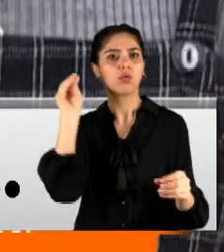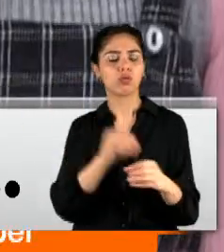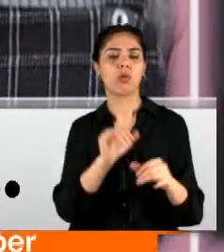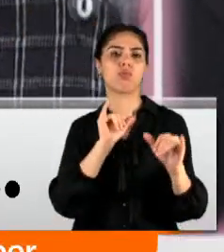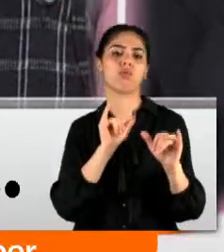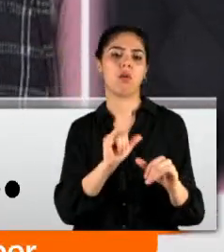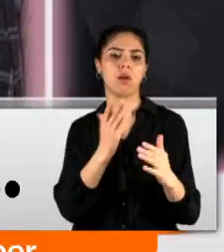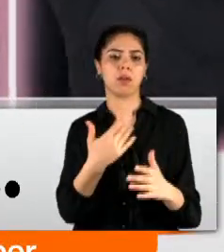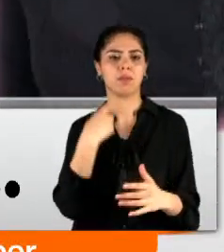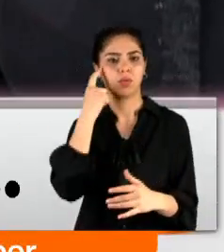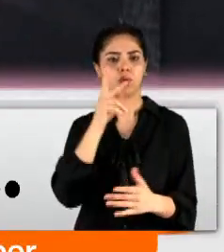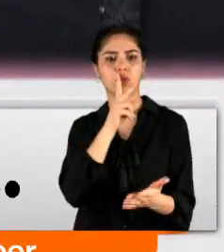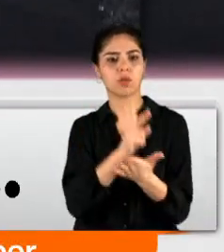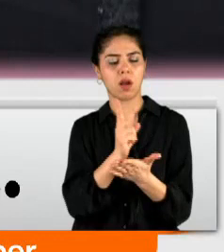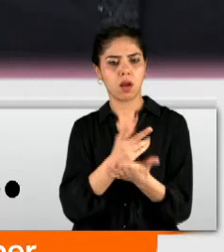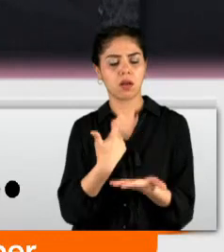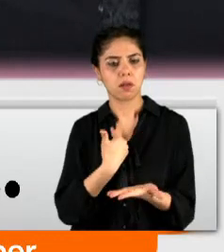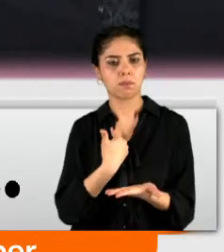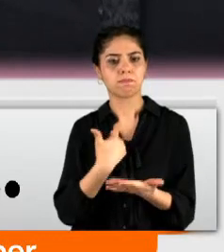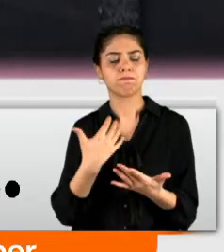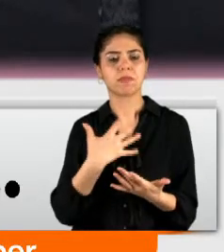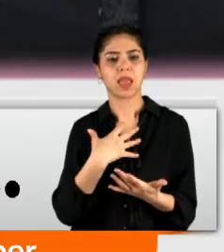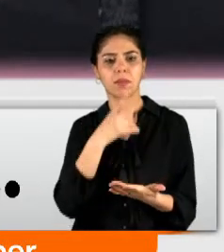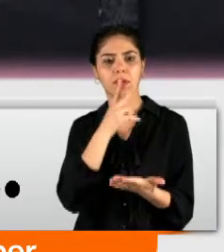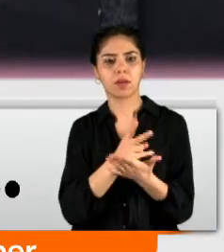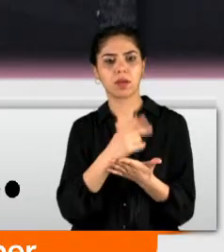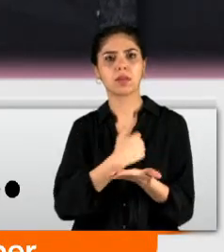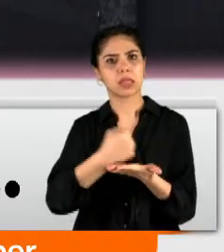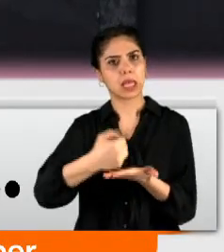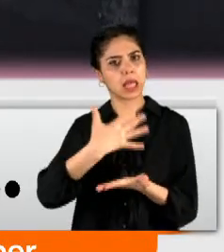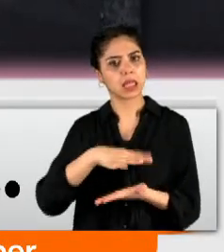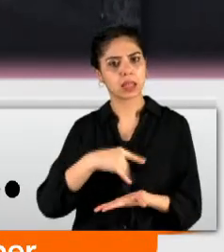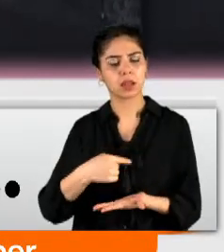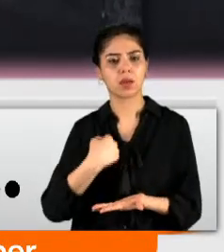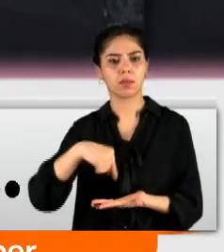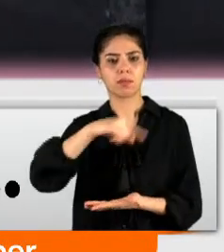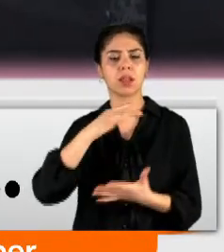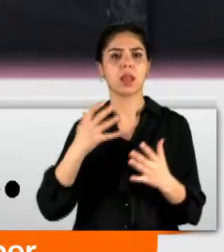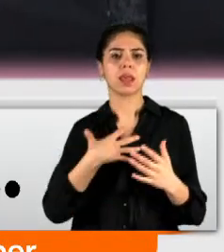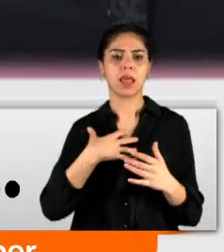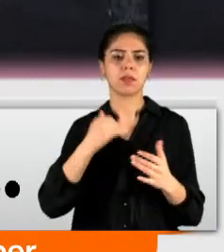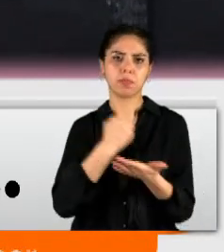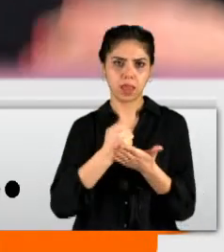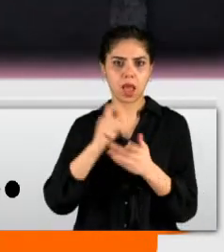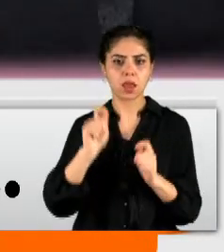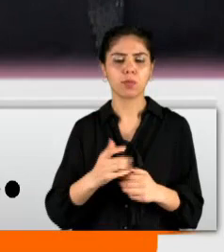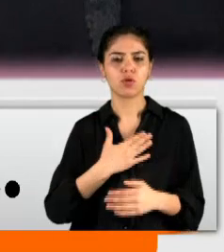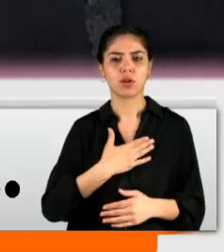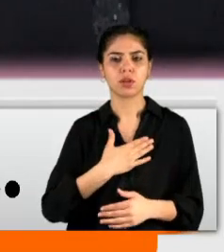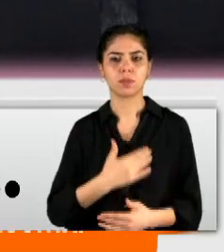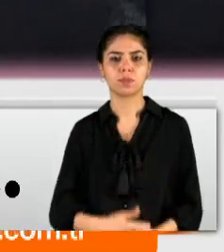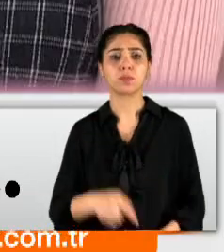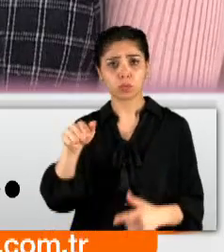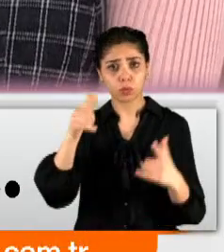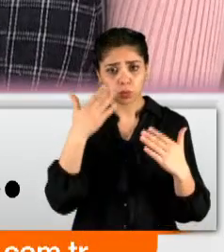değişmedi. Biz düşündük, kararımızı da verdik kendimiz. Nikah istiyoruz. Biz kendimiz zaten nikah yapacağız. Burada